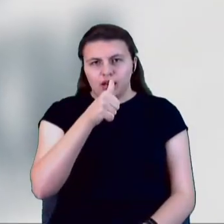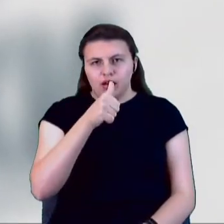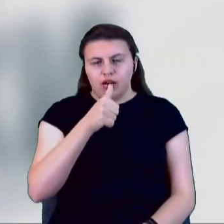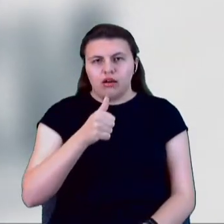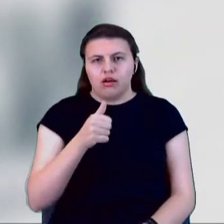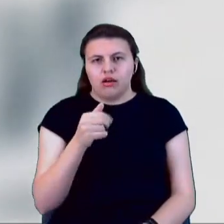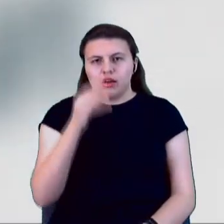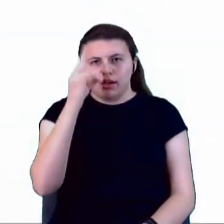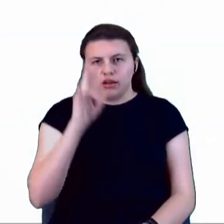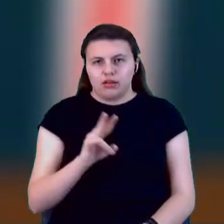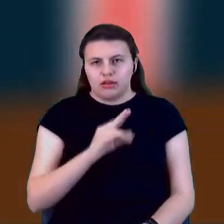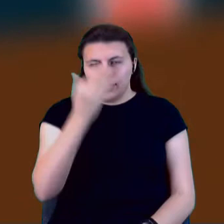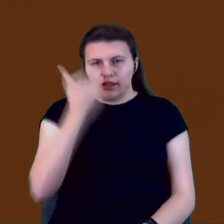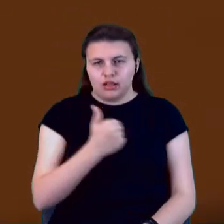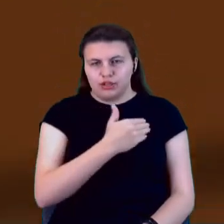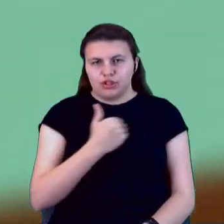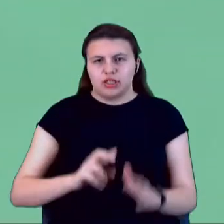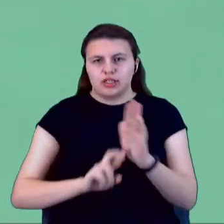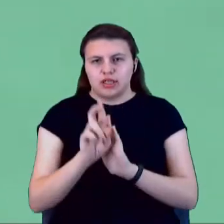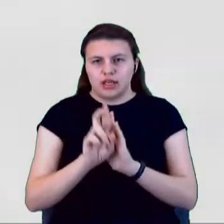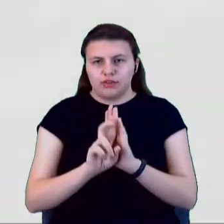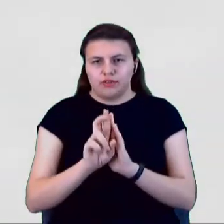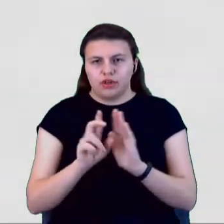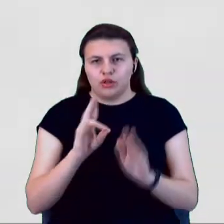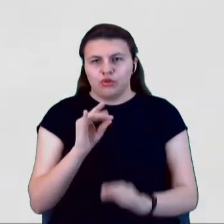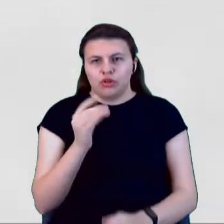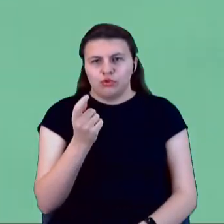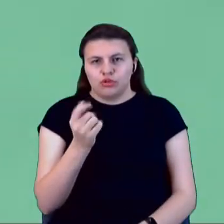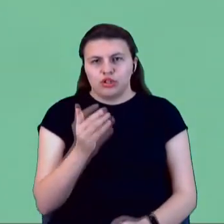Но потом они, так сказать, немножко ушли от этой темы, и